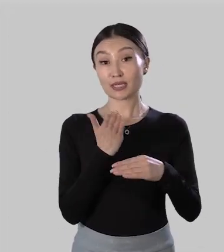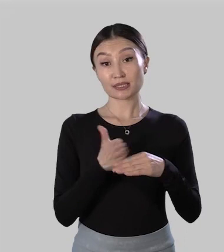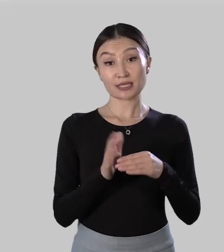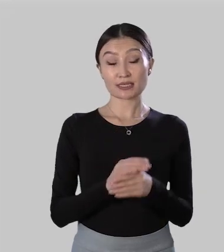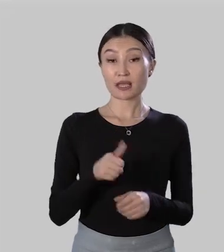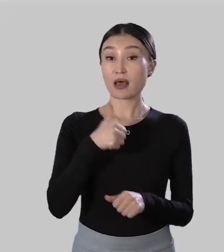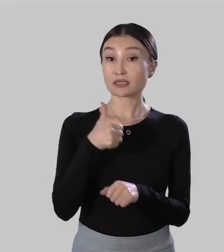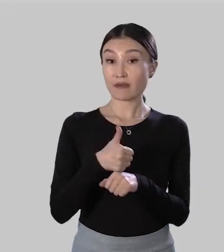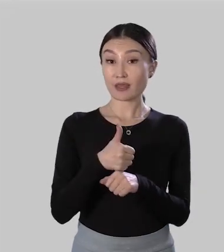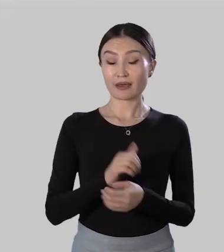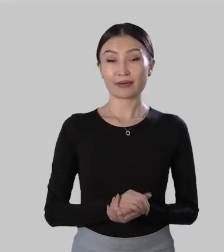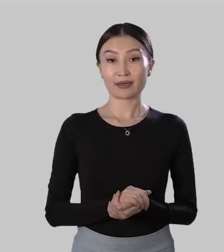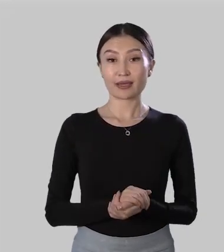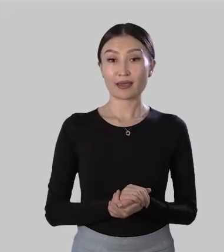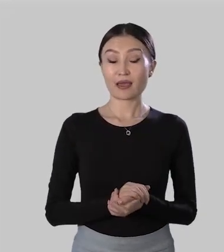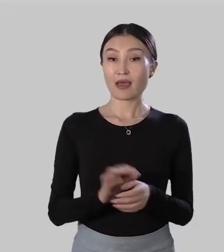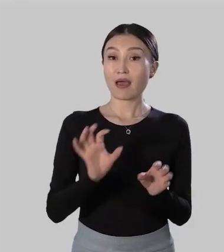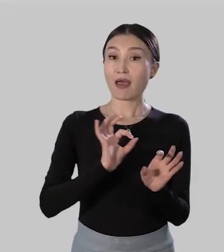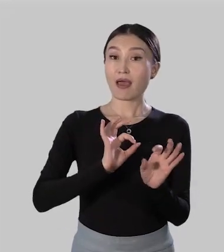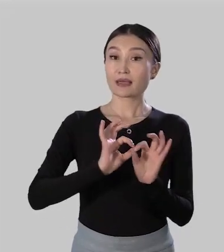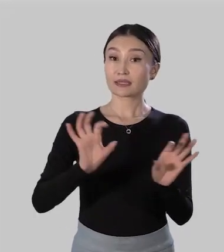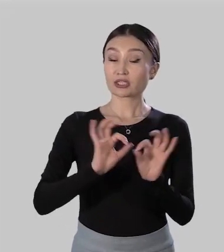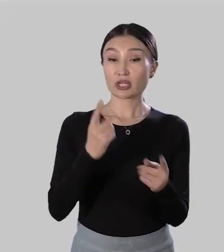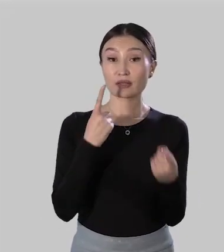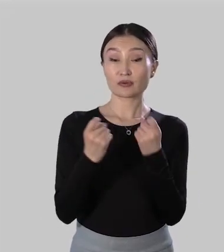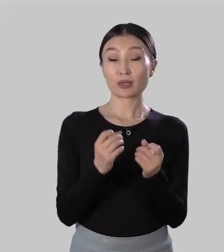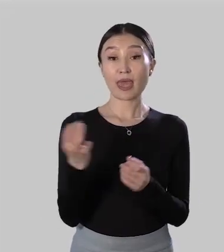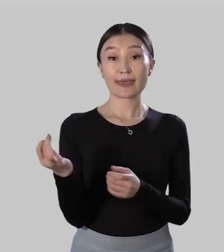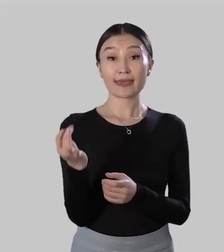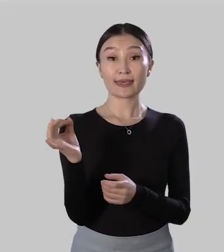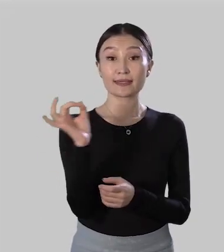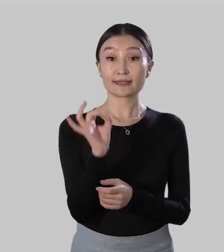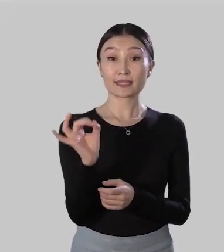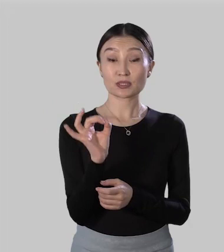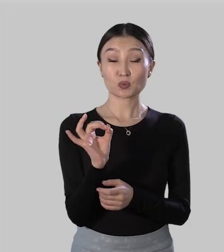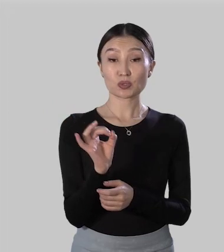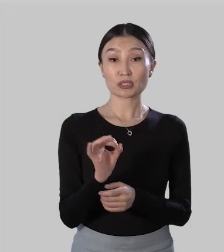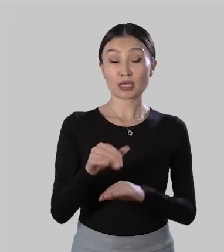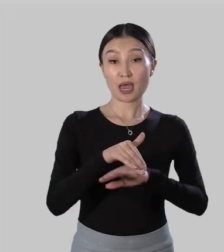Следующая часть – основная. Изложение информации, интересующей адресата.